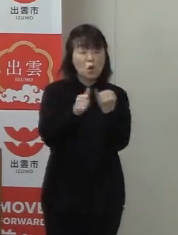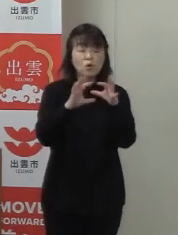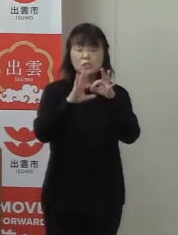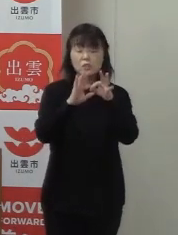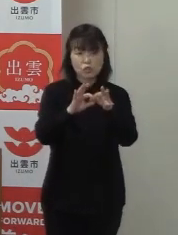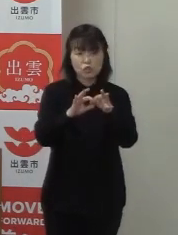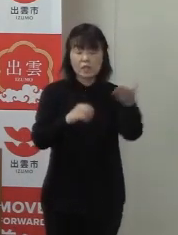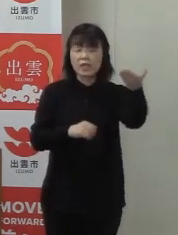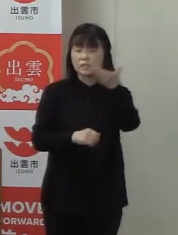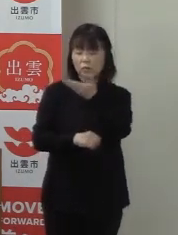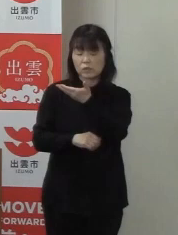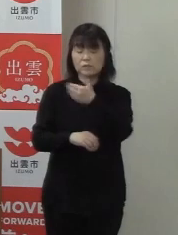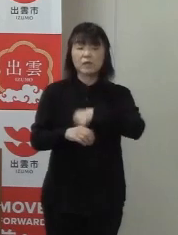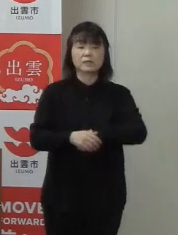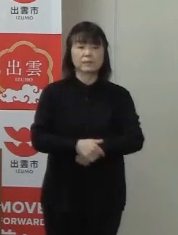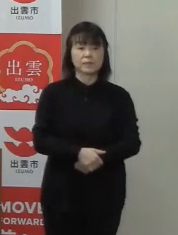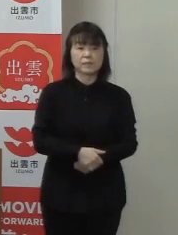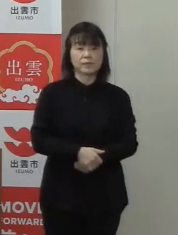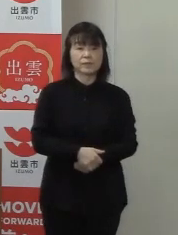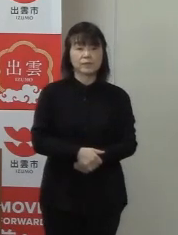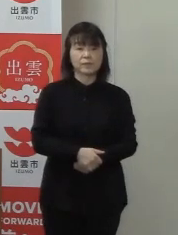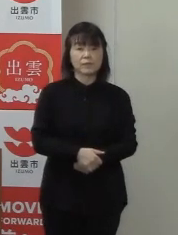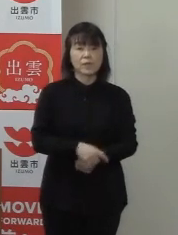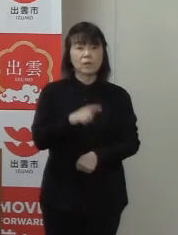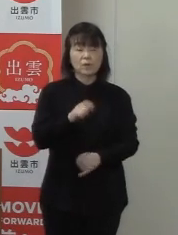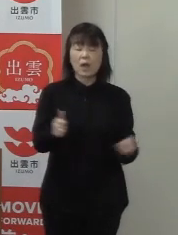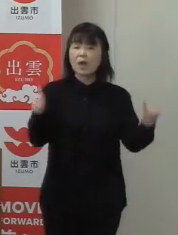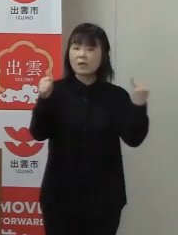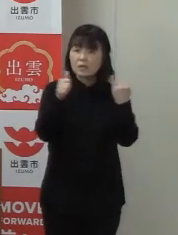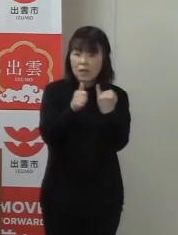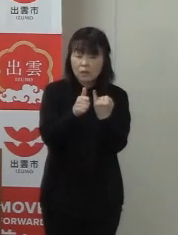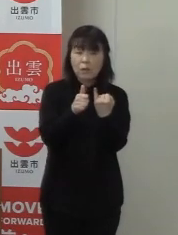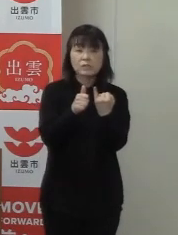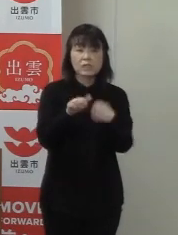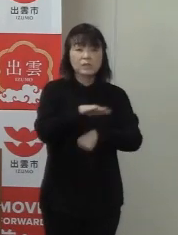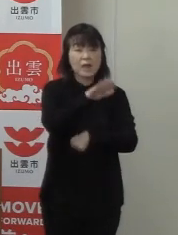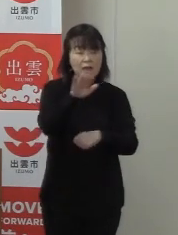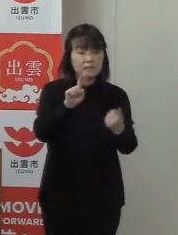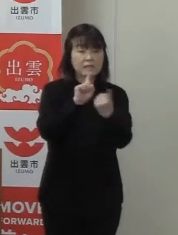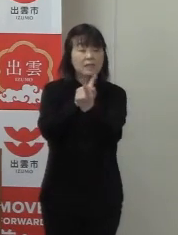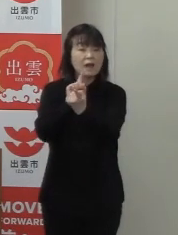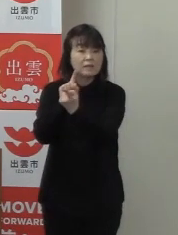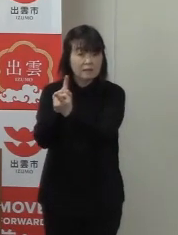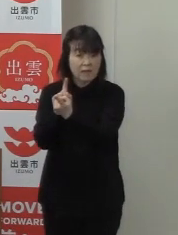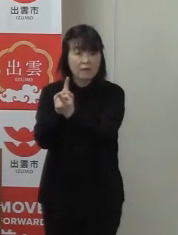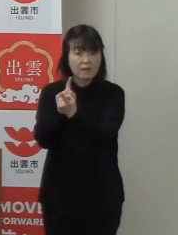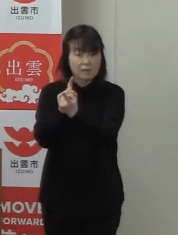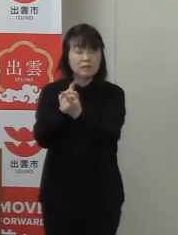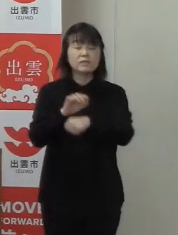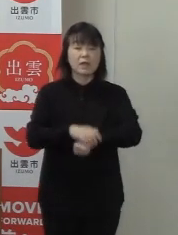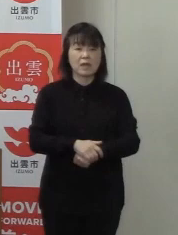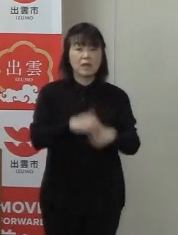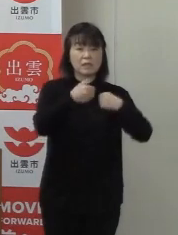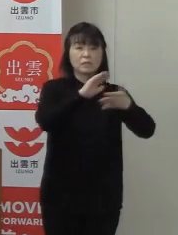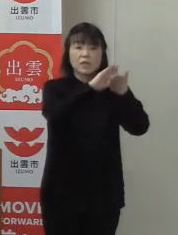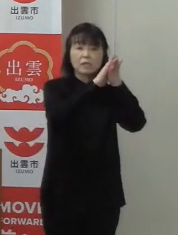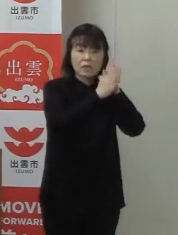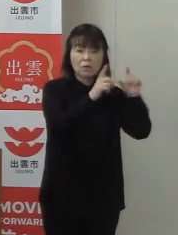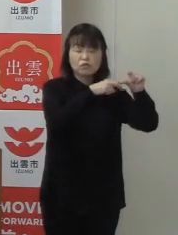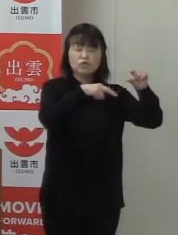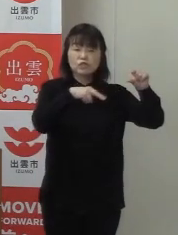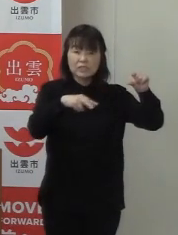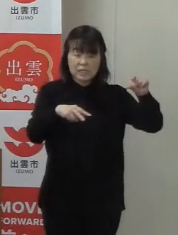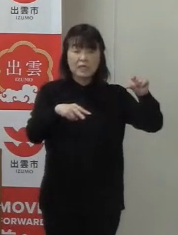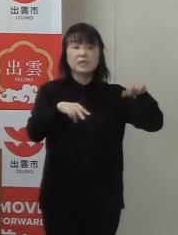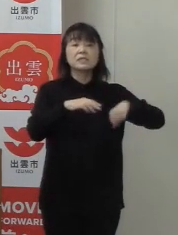で、これ結婚した方に対してだと思うんですけど、マリキを中心に同